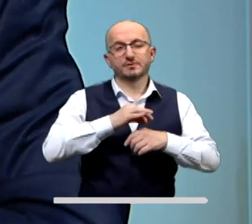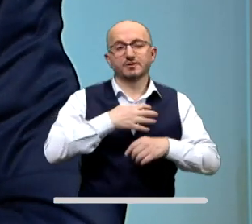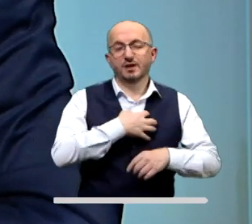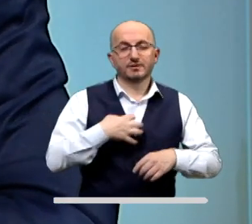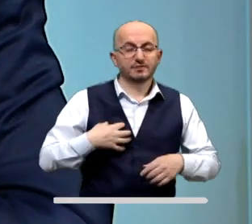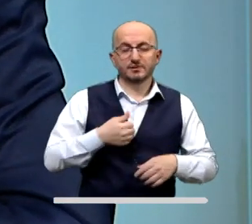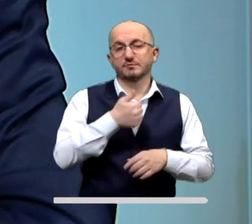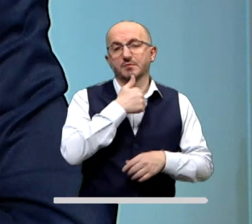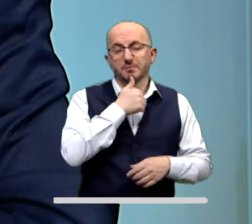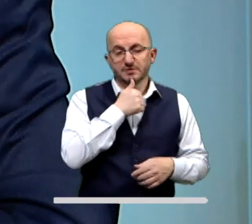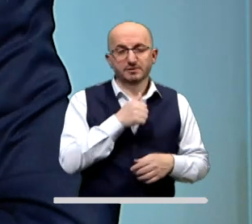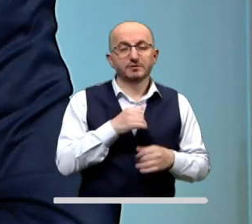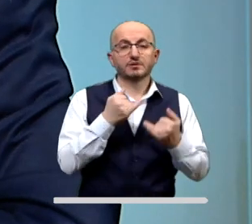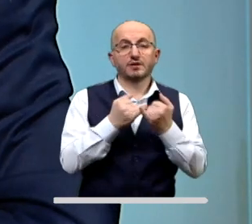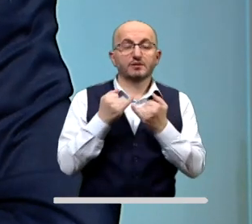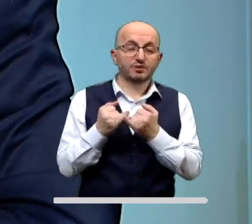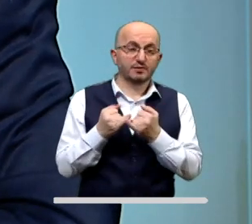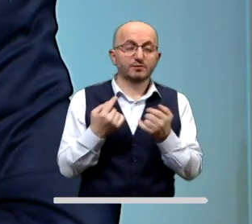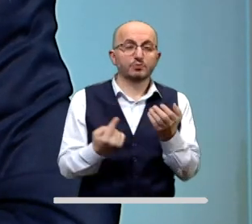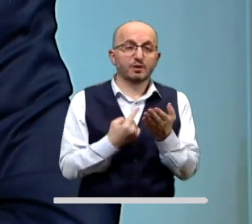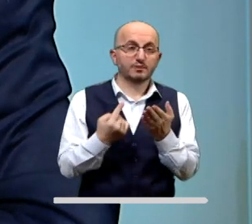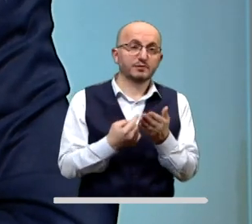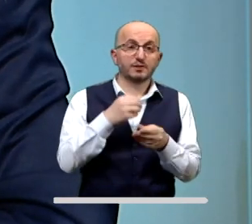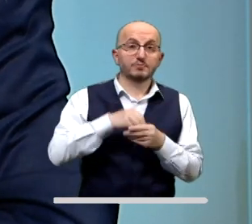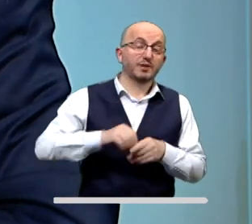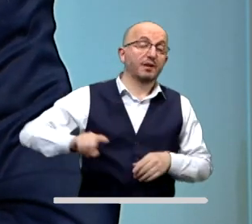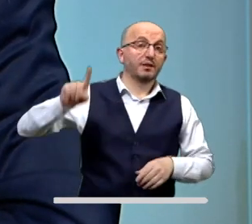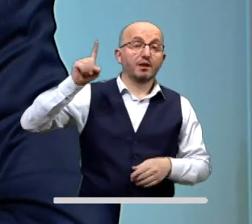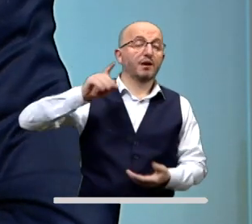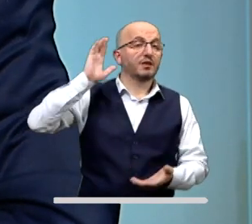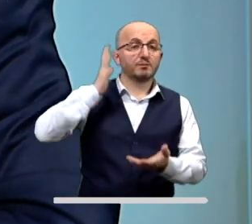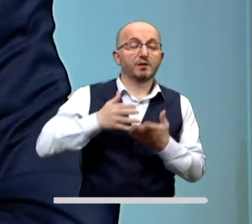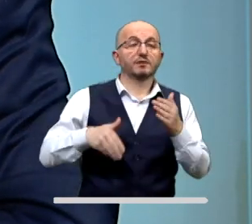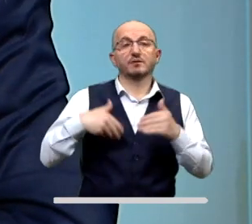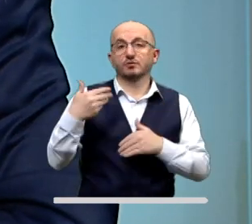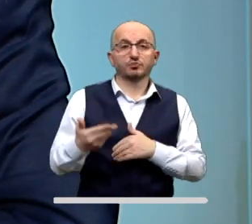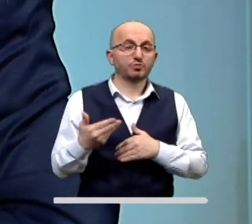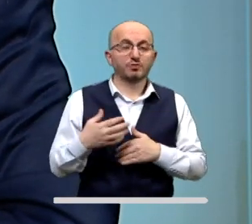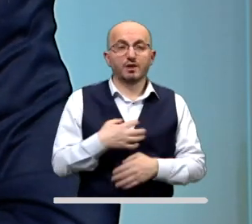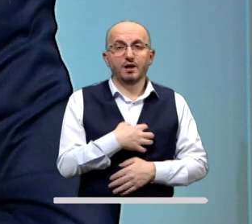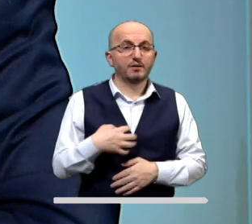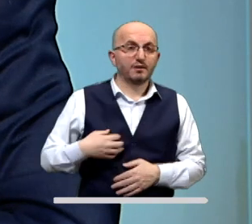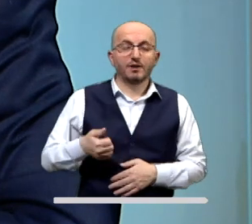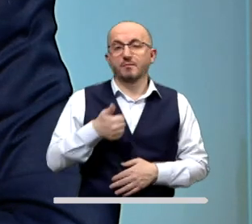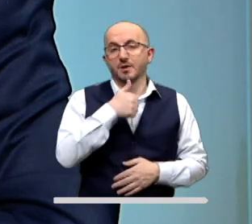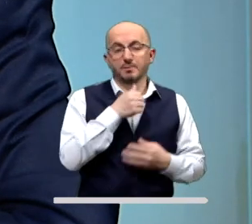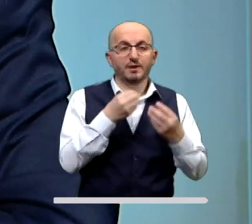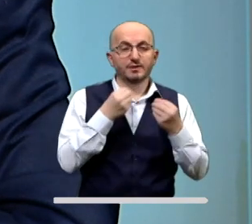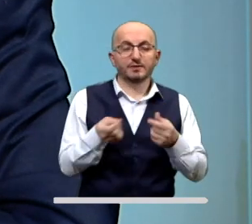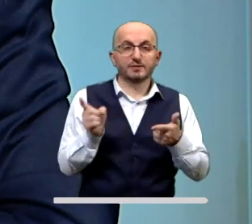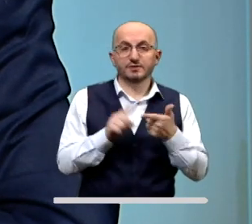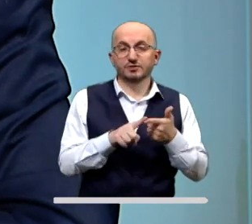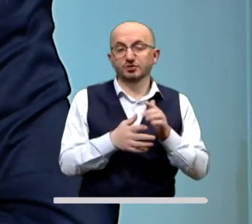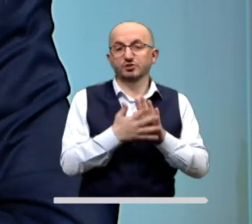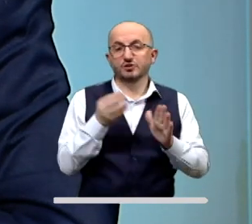babasıdır kardeşleridir kur'an-ı Kerim'de cenab-ı hak Allah'a ibadetten sonra Anaya babaya iyiliği ikinci sıraya